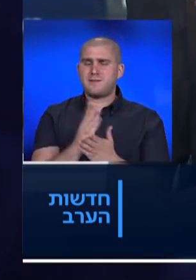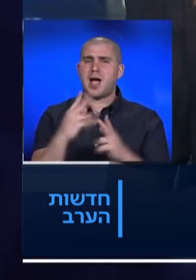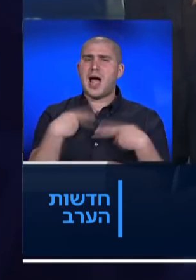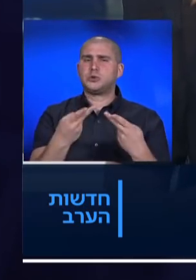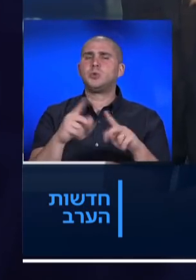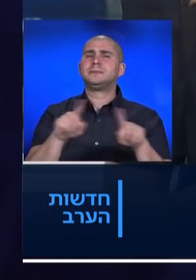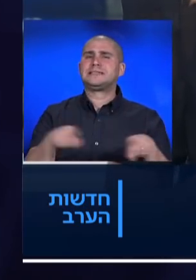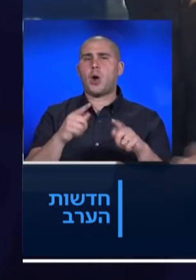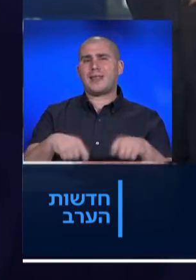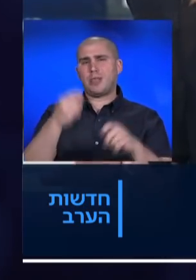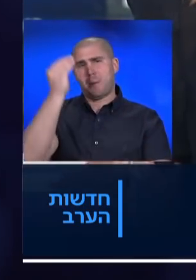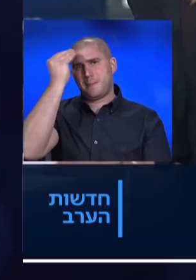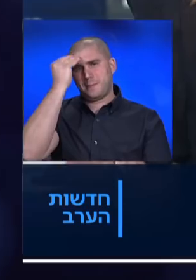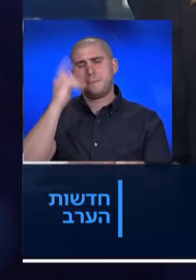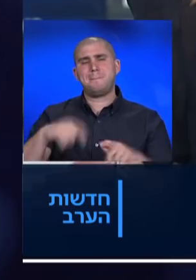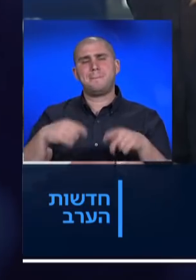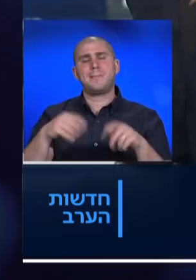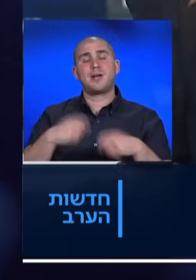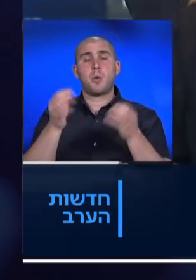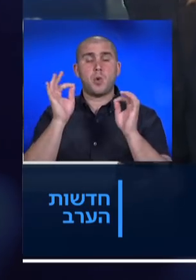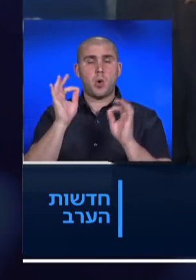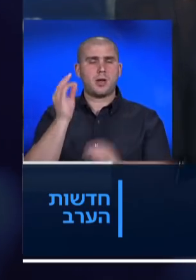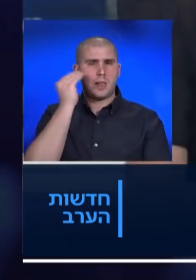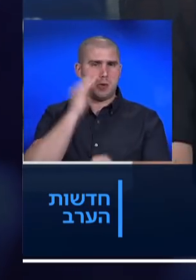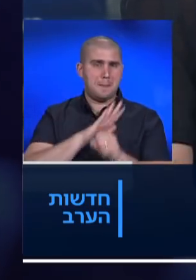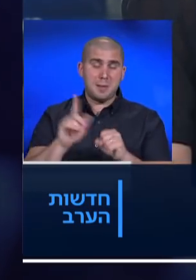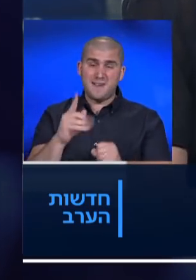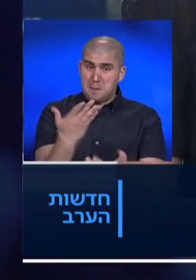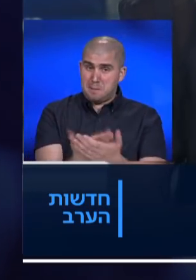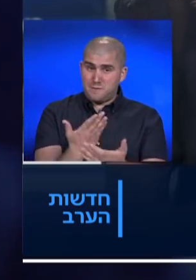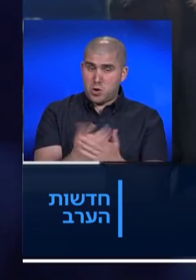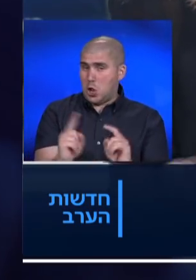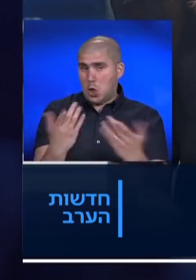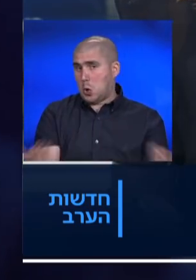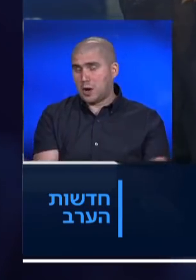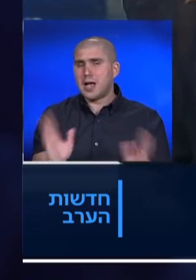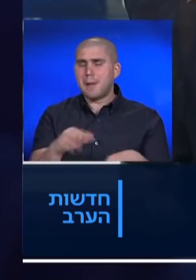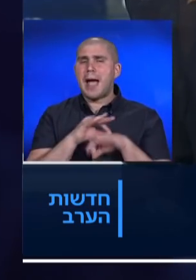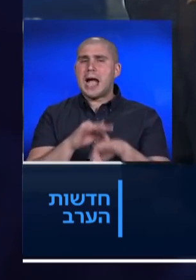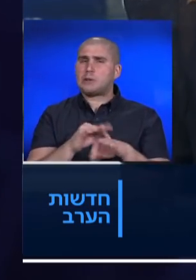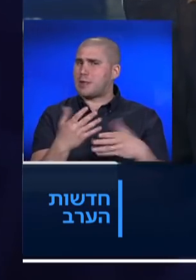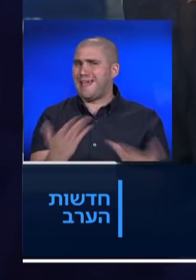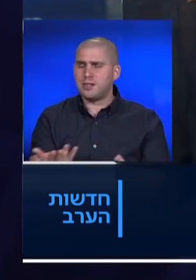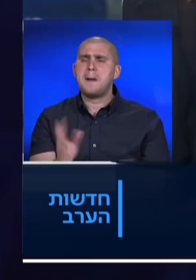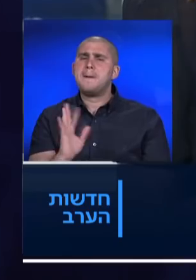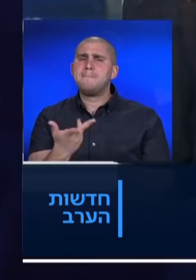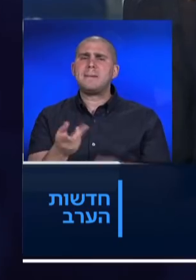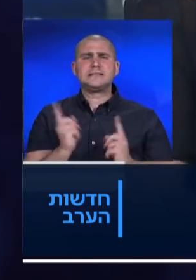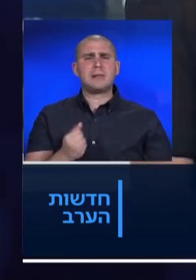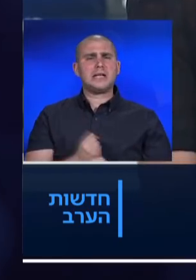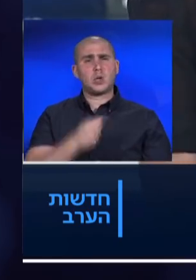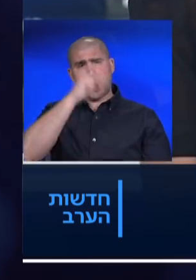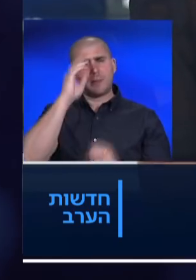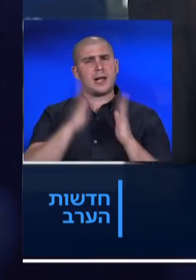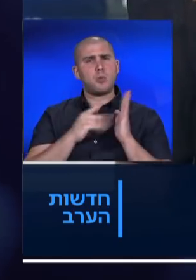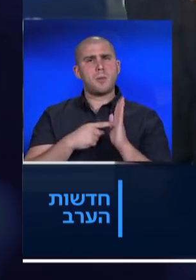המיוחד ללימודים מלאים. בפועל זה לא ממש קורה, וגם אין הסעות. כלומר, מה אמורים לעשות הורים שגרים באזור המרכז?